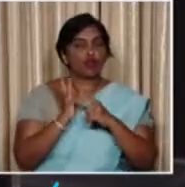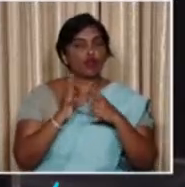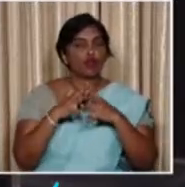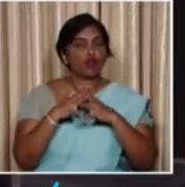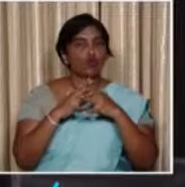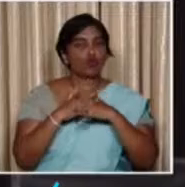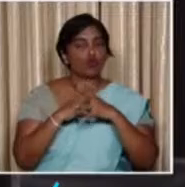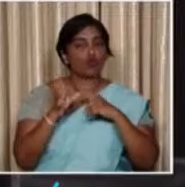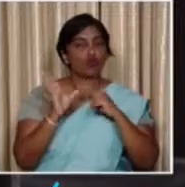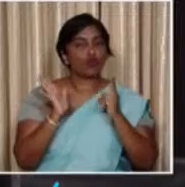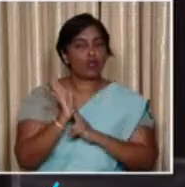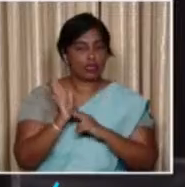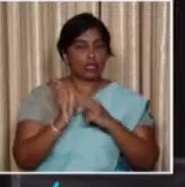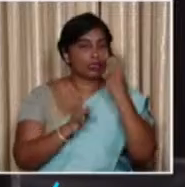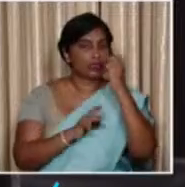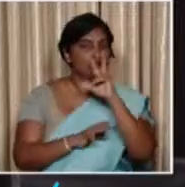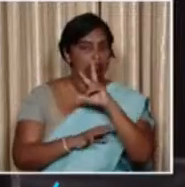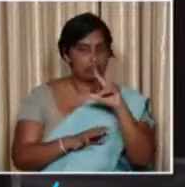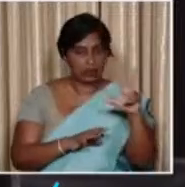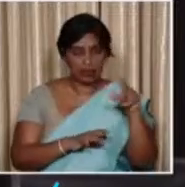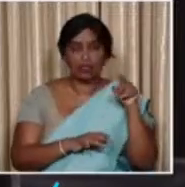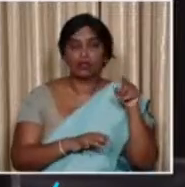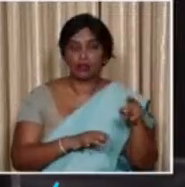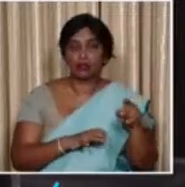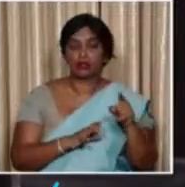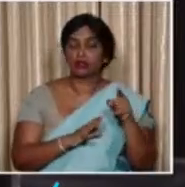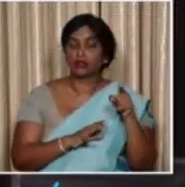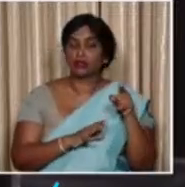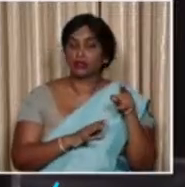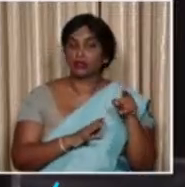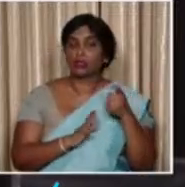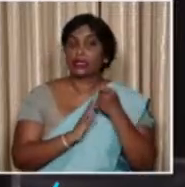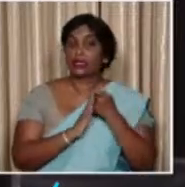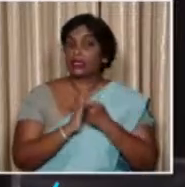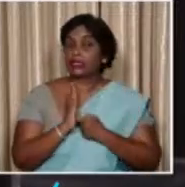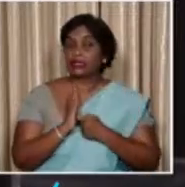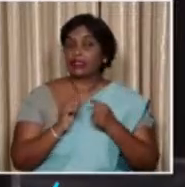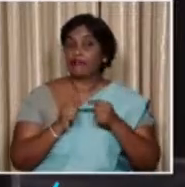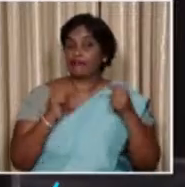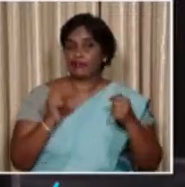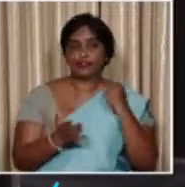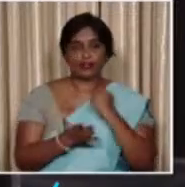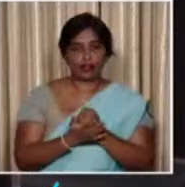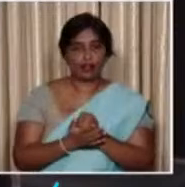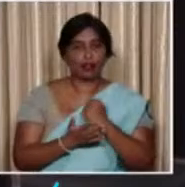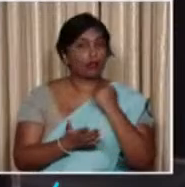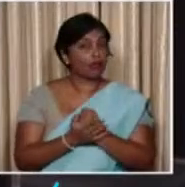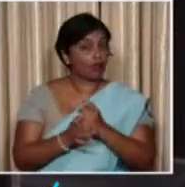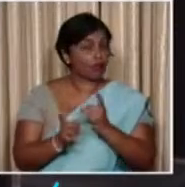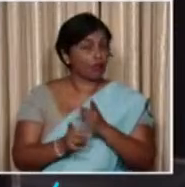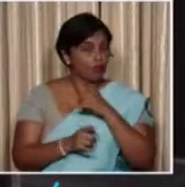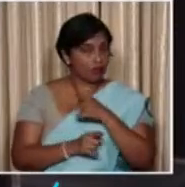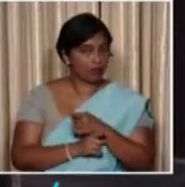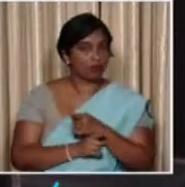ලේකම්වරයා 2018 ඒක නීති ඒ කියන්නේ නීති විරෝධී ලිපියක් ඒ ලිපියකින්